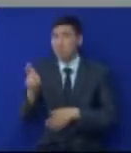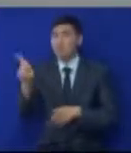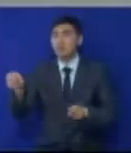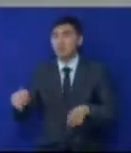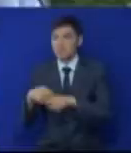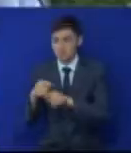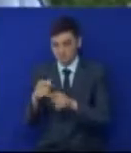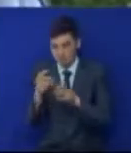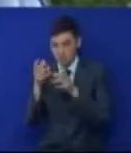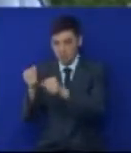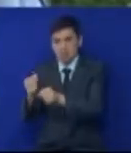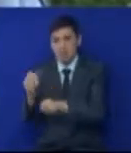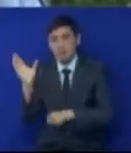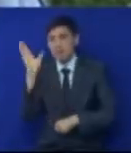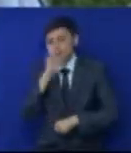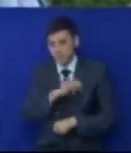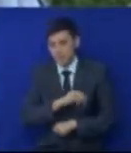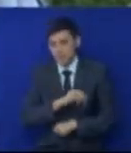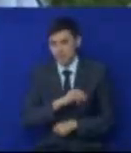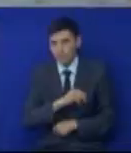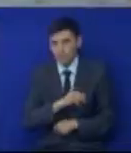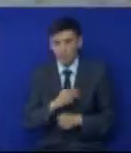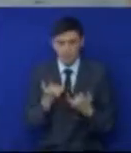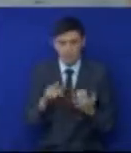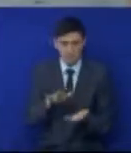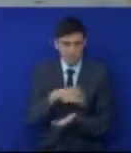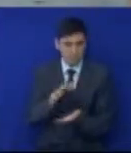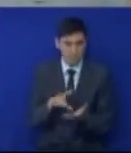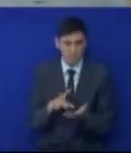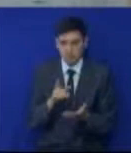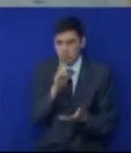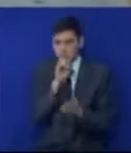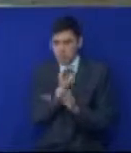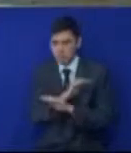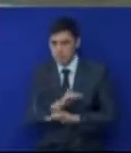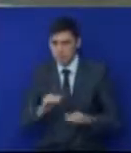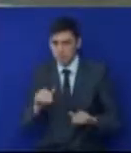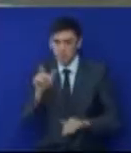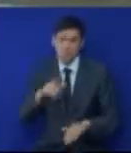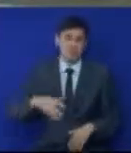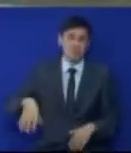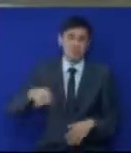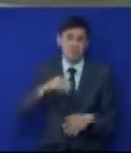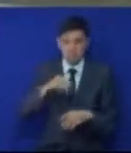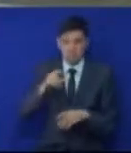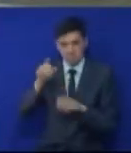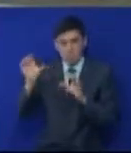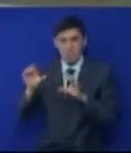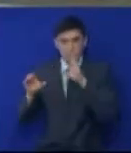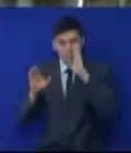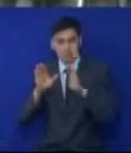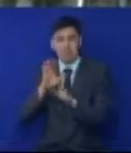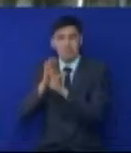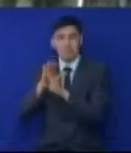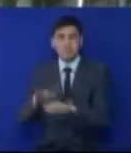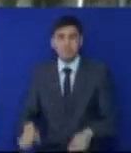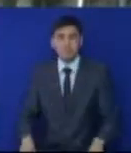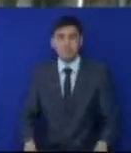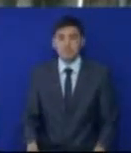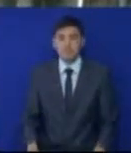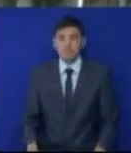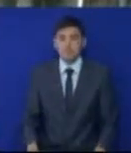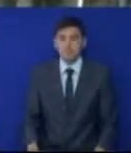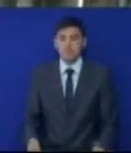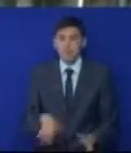азаматтарды ұстауға құқылы. Дегенмен қала тыныш, қалалықтардың басым көпшілігі заңға бағынады, дейді күзеттегі сарбаздар. Семей